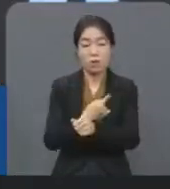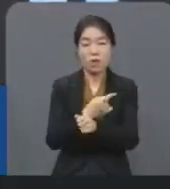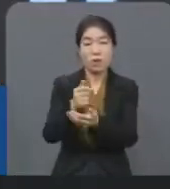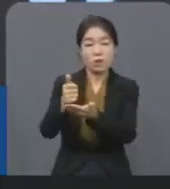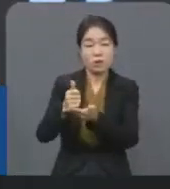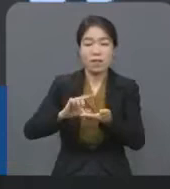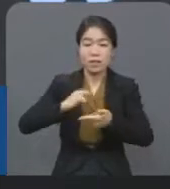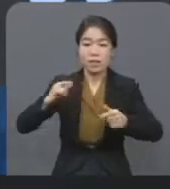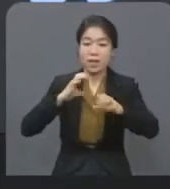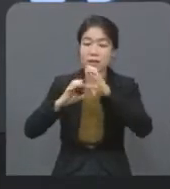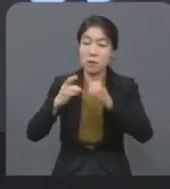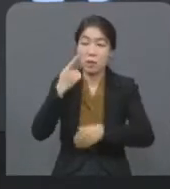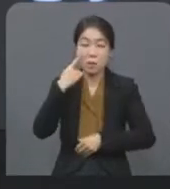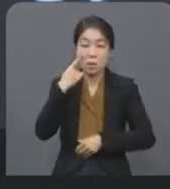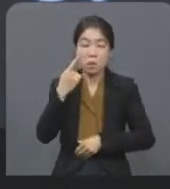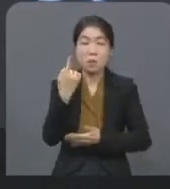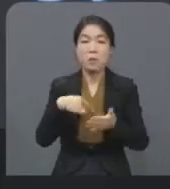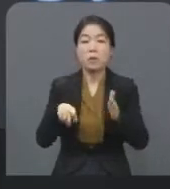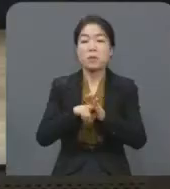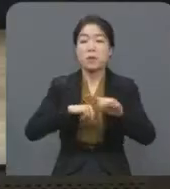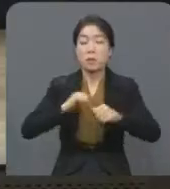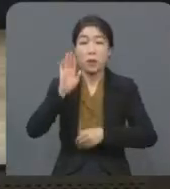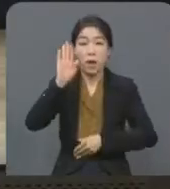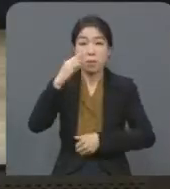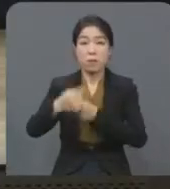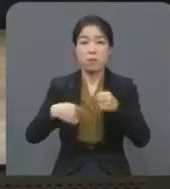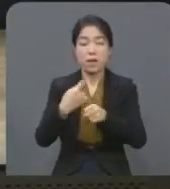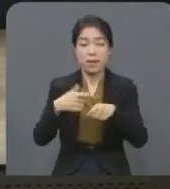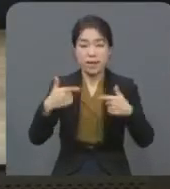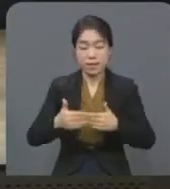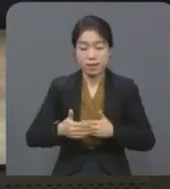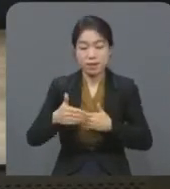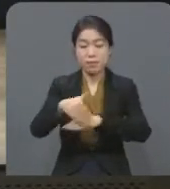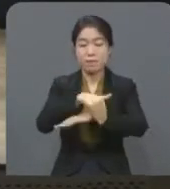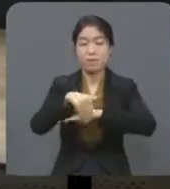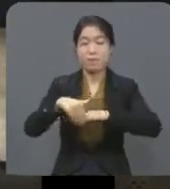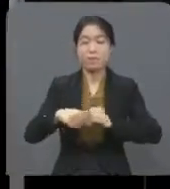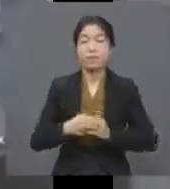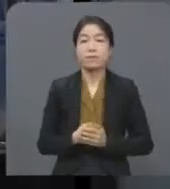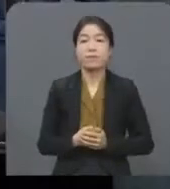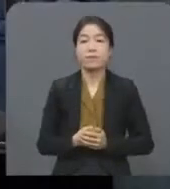고객과의 다양한 소통을 시도하기 위해 실시했으며 앞으로 매년 진행할 계획입니다.